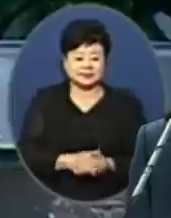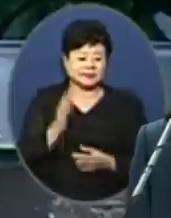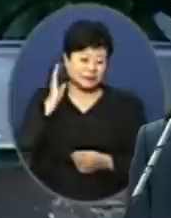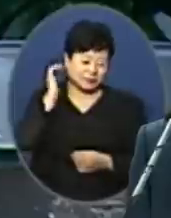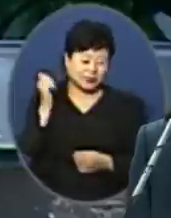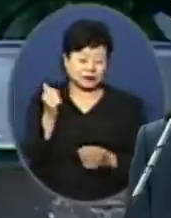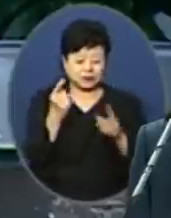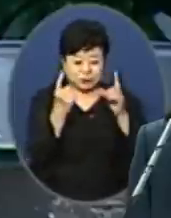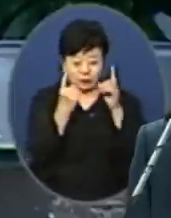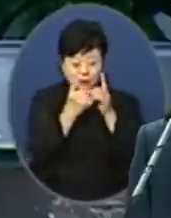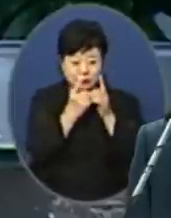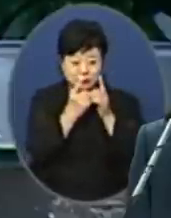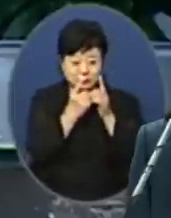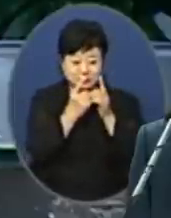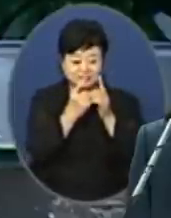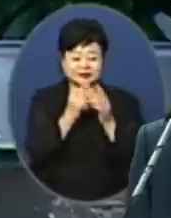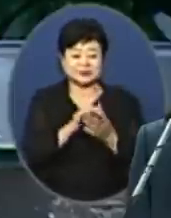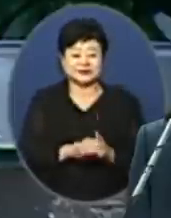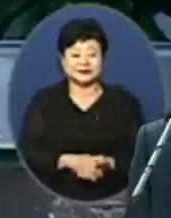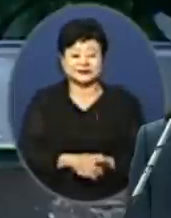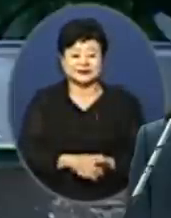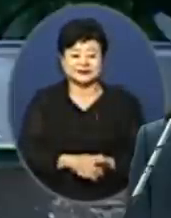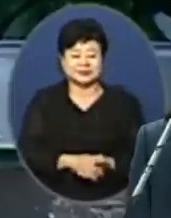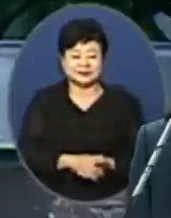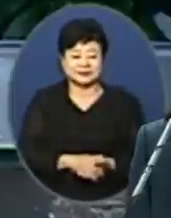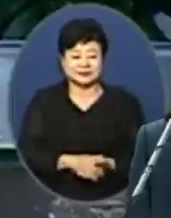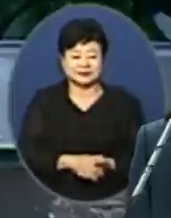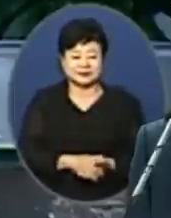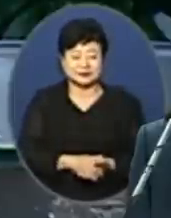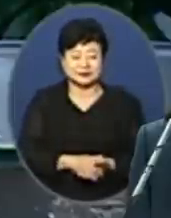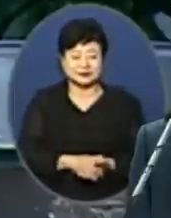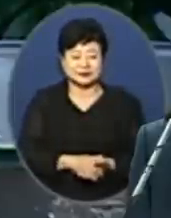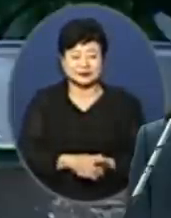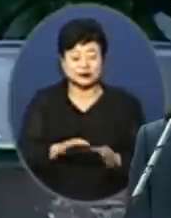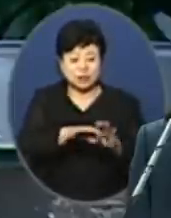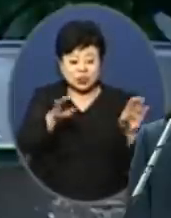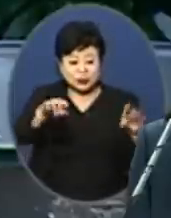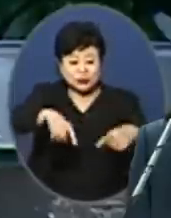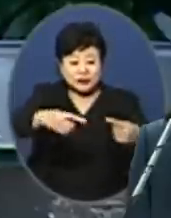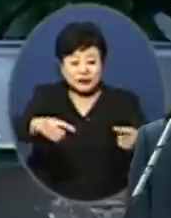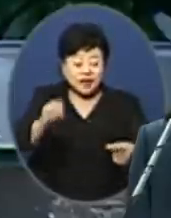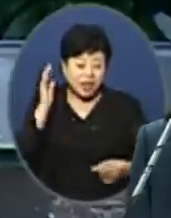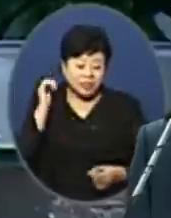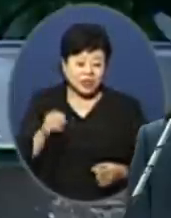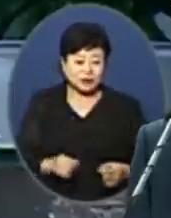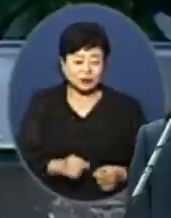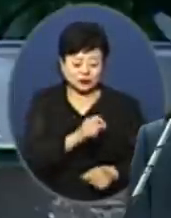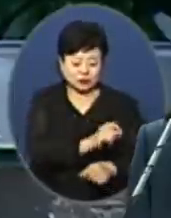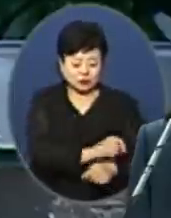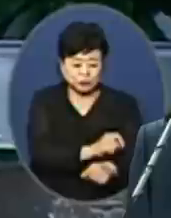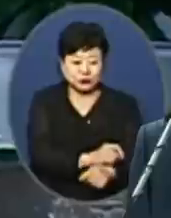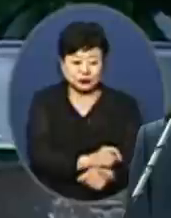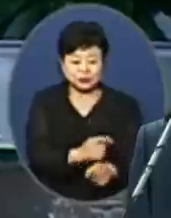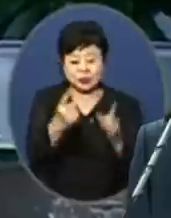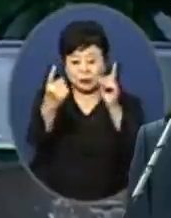그래 마지막에 이리 오세요 하고 들어가서 문을 확 열고 들어가니까 대통령 집무실로